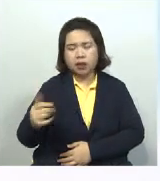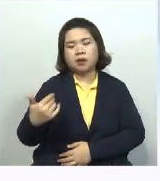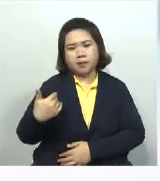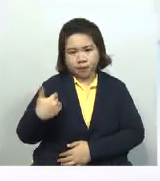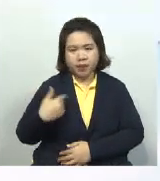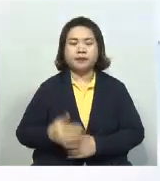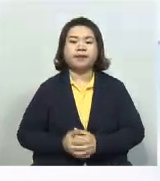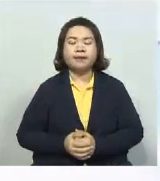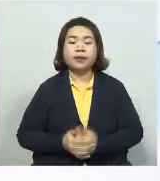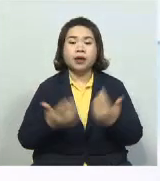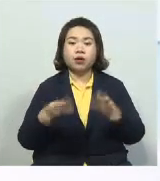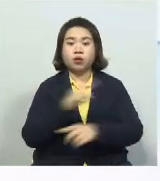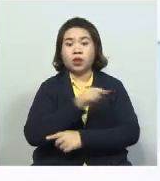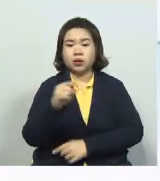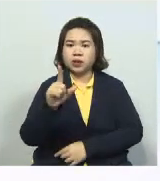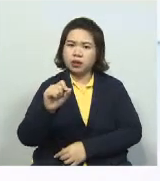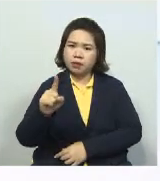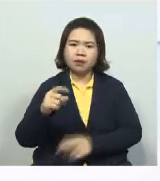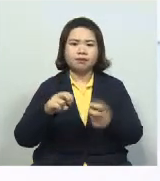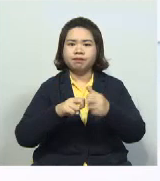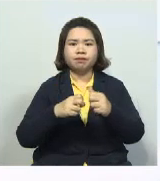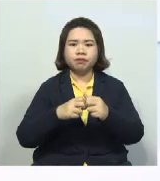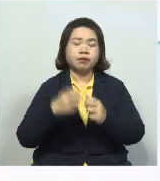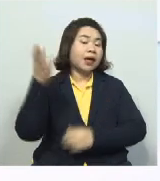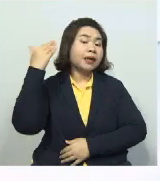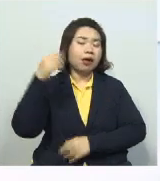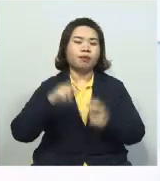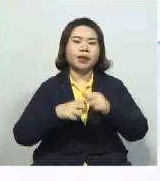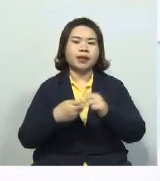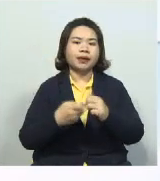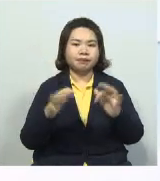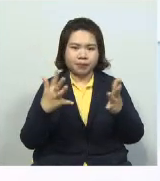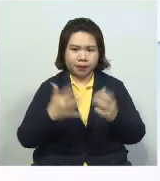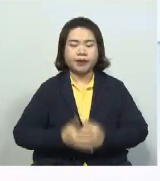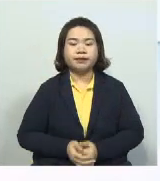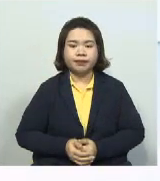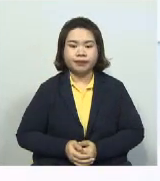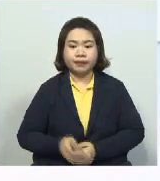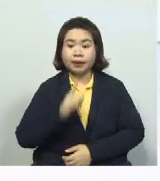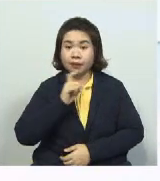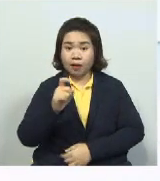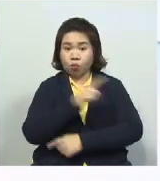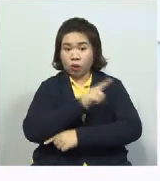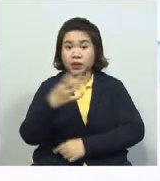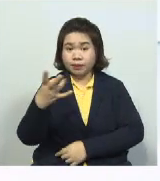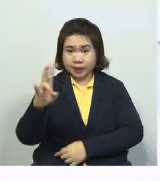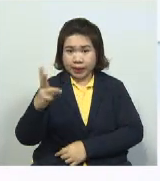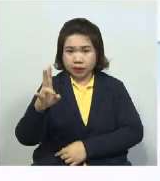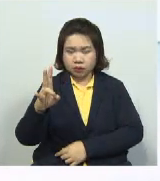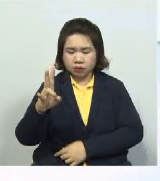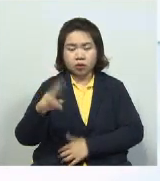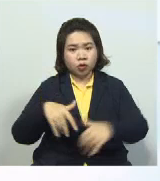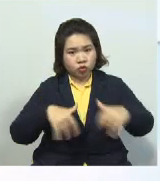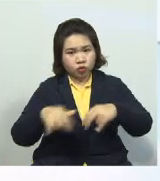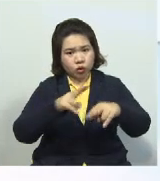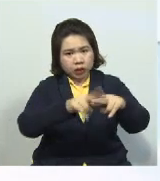ที่17ก็ไม่พบกับปัญหาการจราจรแต่อย่างไรครับ ค่ะอย่างวันที่17นี่มีประชาชนที่